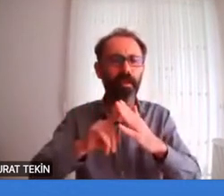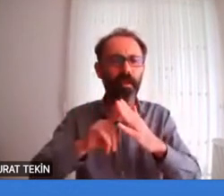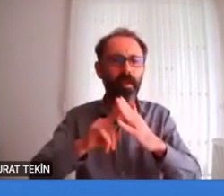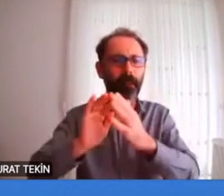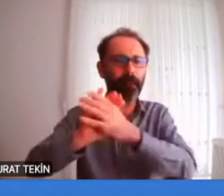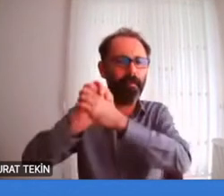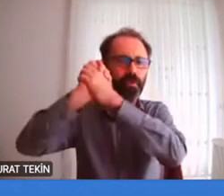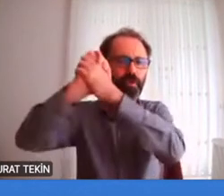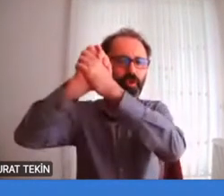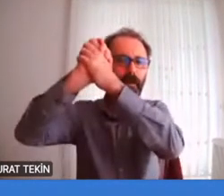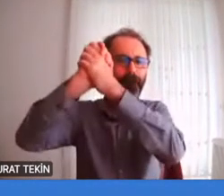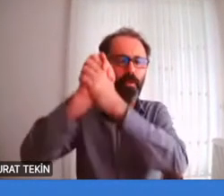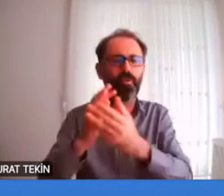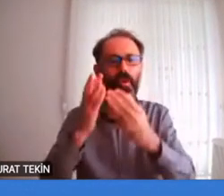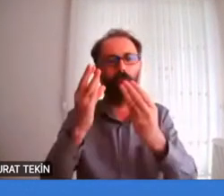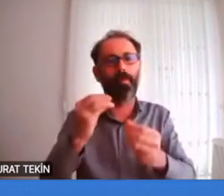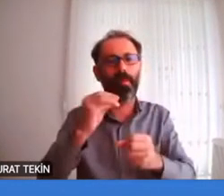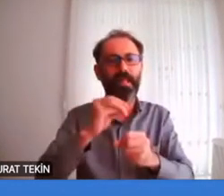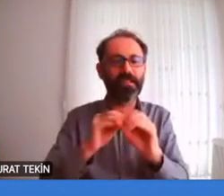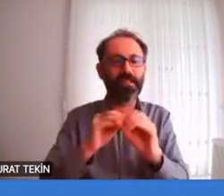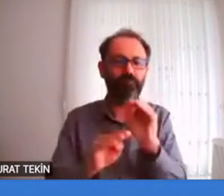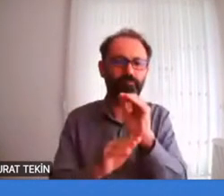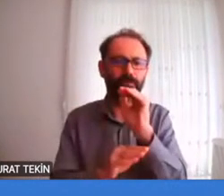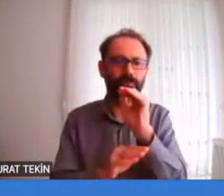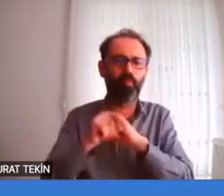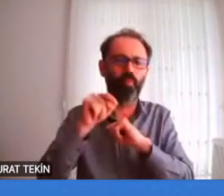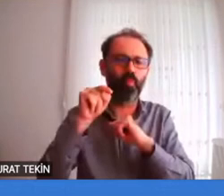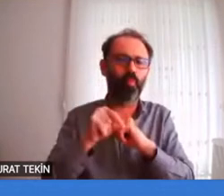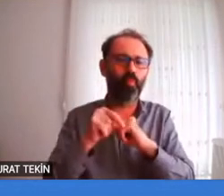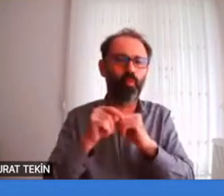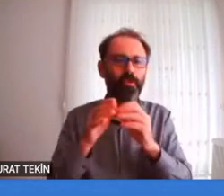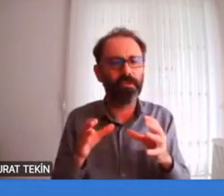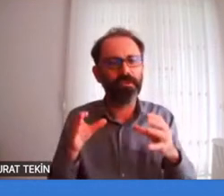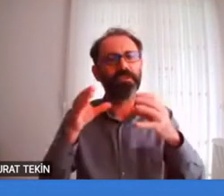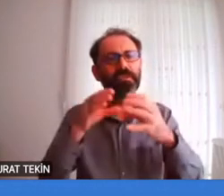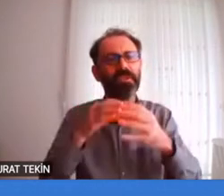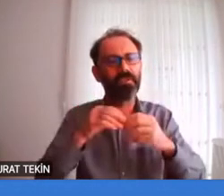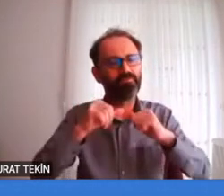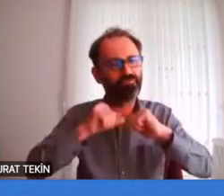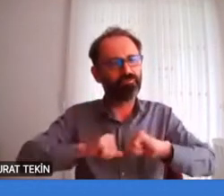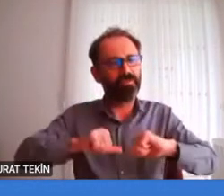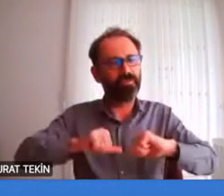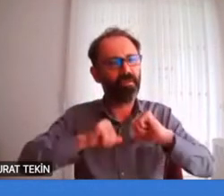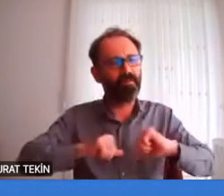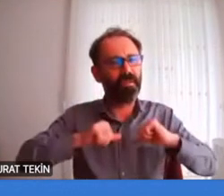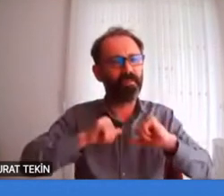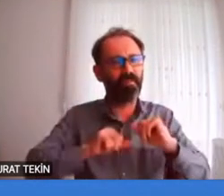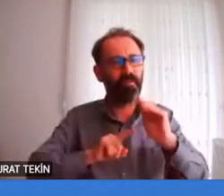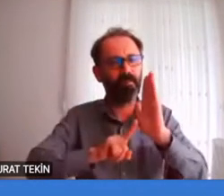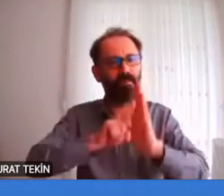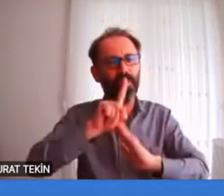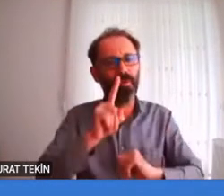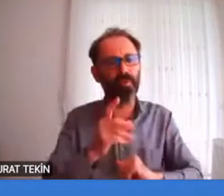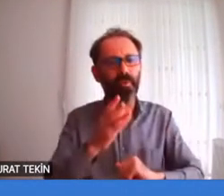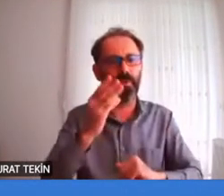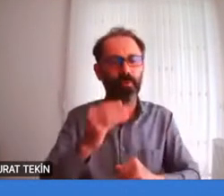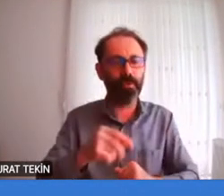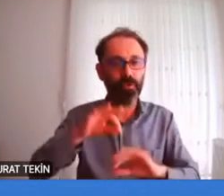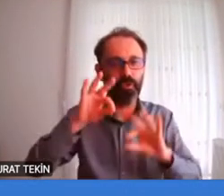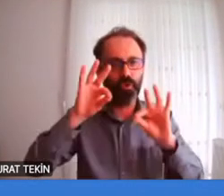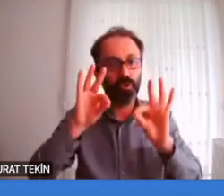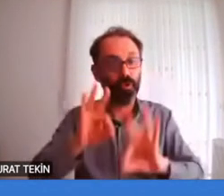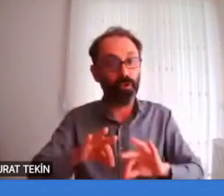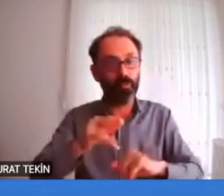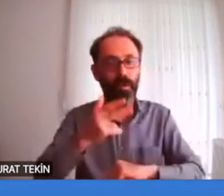beraberdik. Bu ekip çalışması bu kısa sürede bu büyük başarıyı getirdi. Şimdi istatistik de söylüyorum, daha zoru